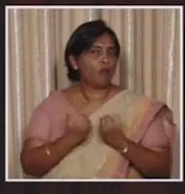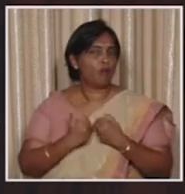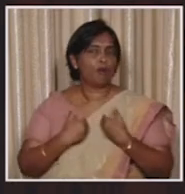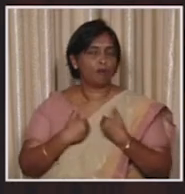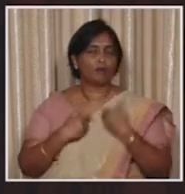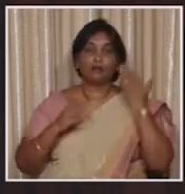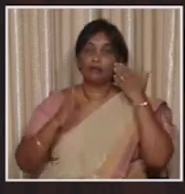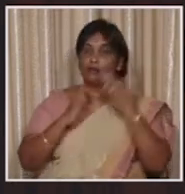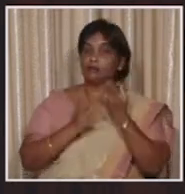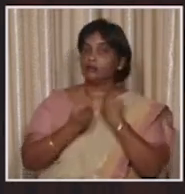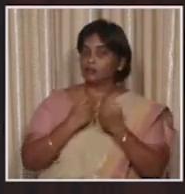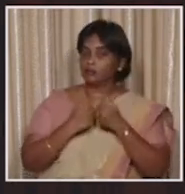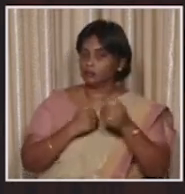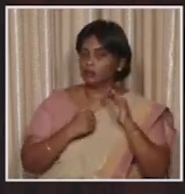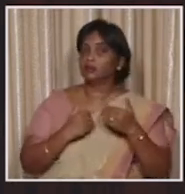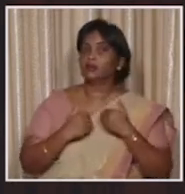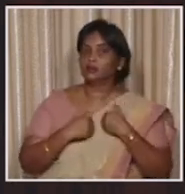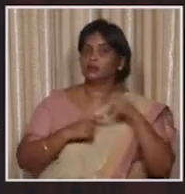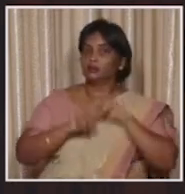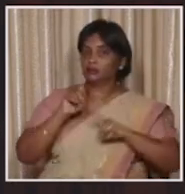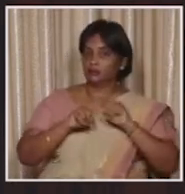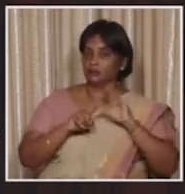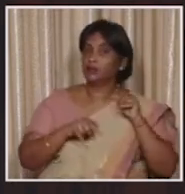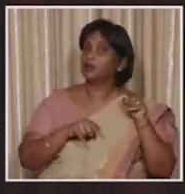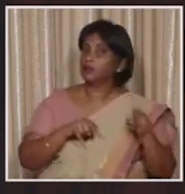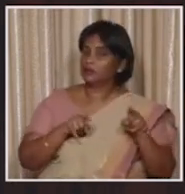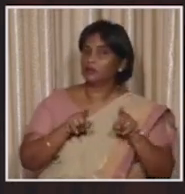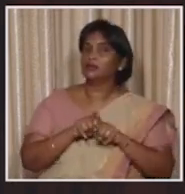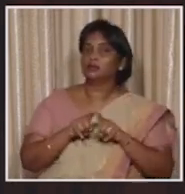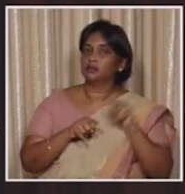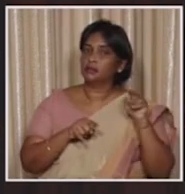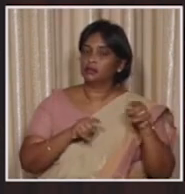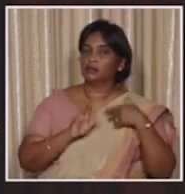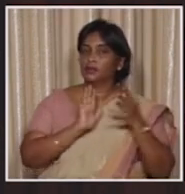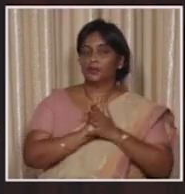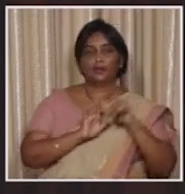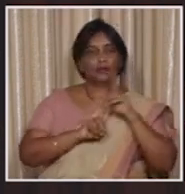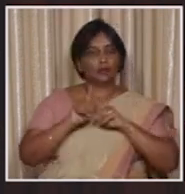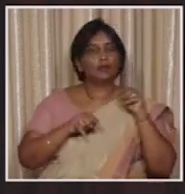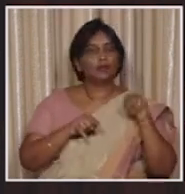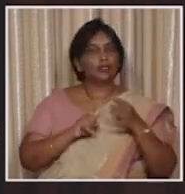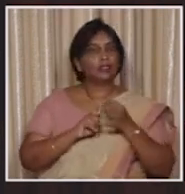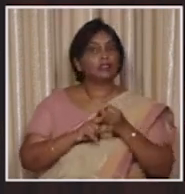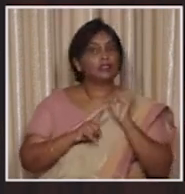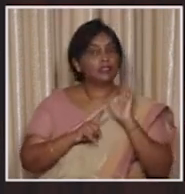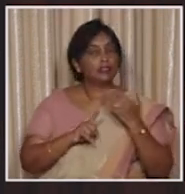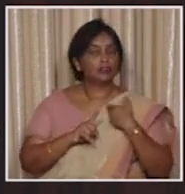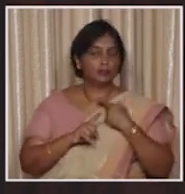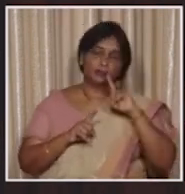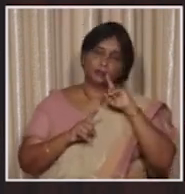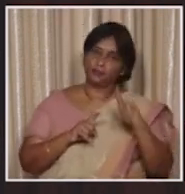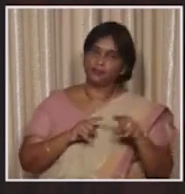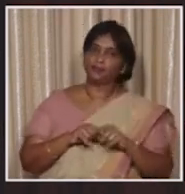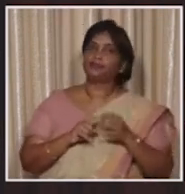வந்திருக்கோம். அந்த வகையில் தான் இந்த முறை நாங்கள் மக்கள்கிட்ட கருத்துக்கள் கேட்டிருக்கோம், அவங்க சொல்லியிருக்கிறாங்க. அதை நாங்கள் ஜனாதிபதிக்கும் சொல்லியிருக்கிறோம். ஜனாதிபதியும் பெருந்தோட்ட கம்பெனிகளோட